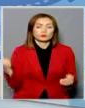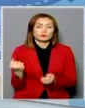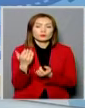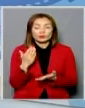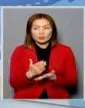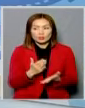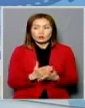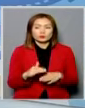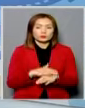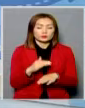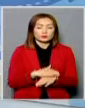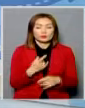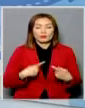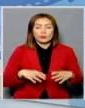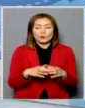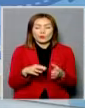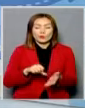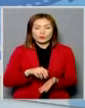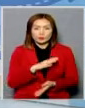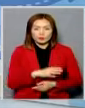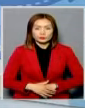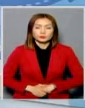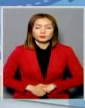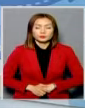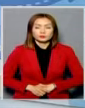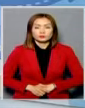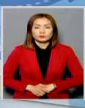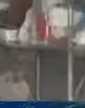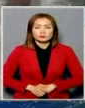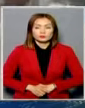білдірген. Қайырымдылық шарасына біздің түсірілім тобы да қатысып қайтты.